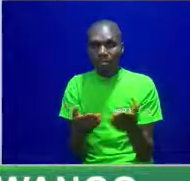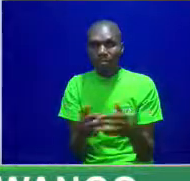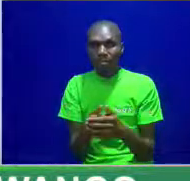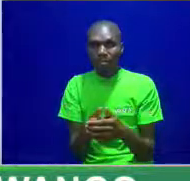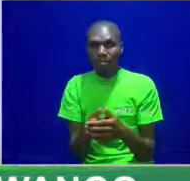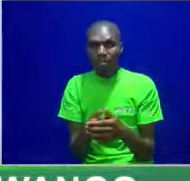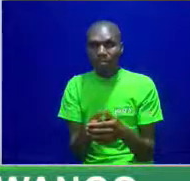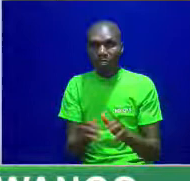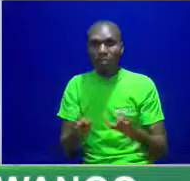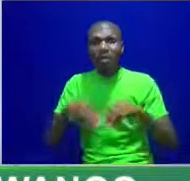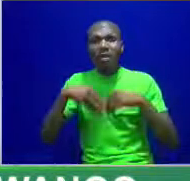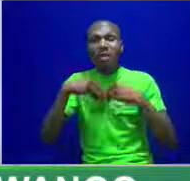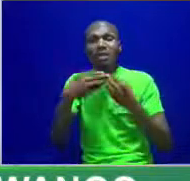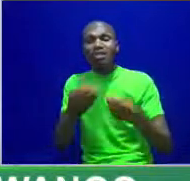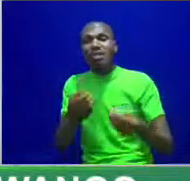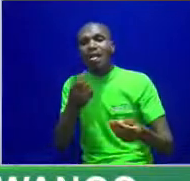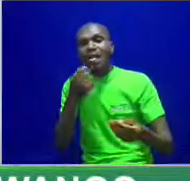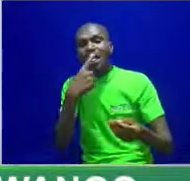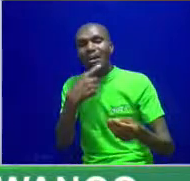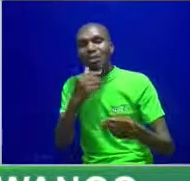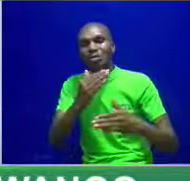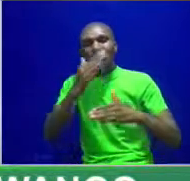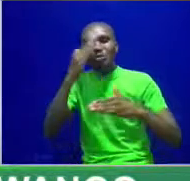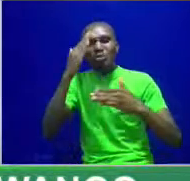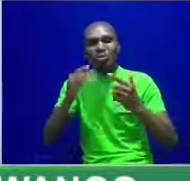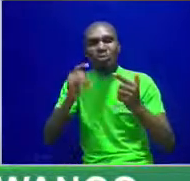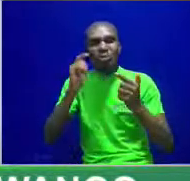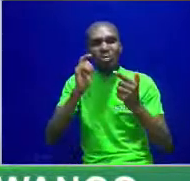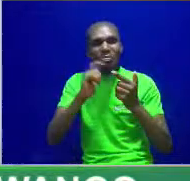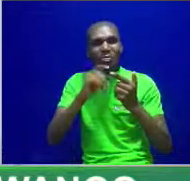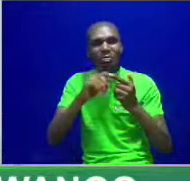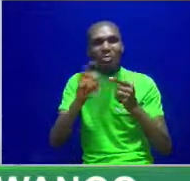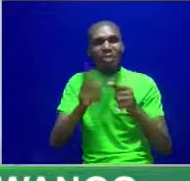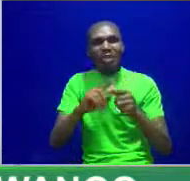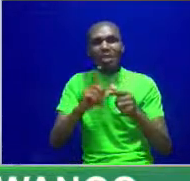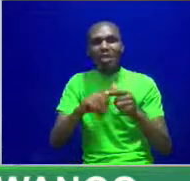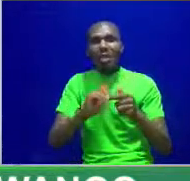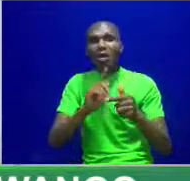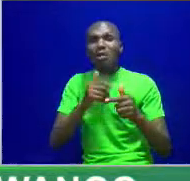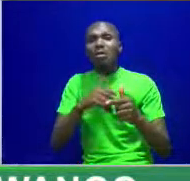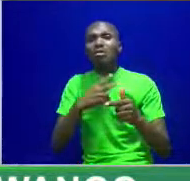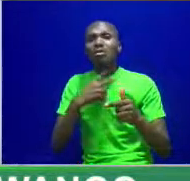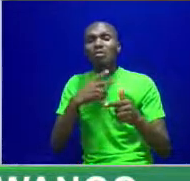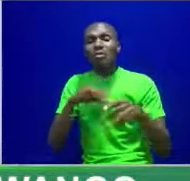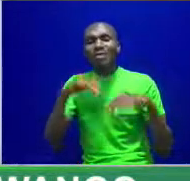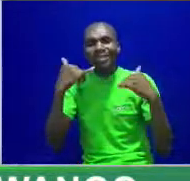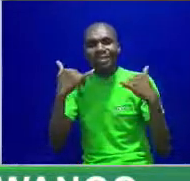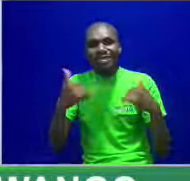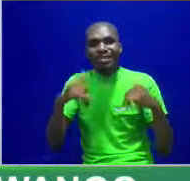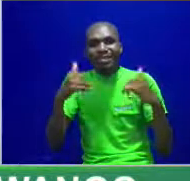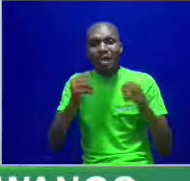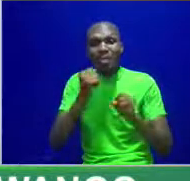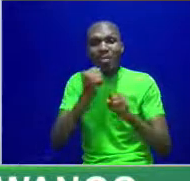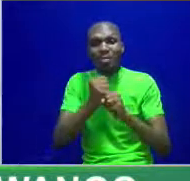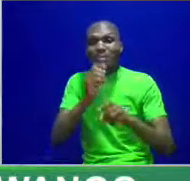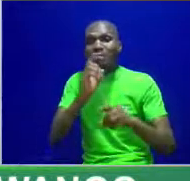and then give antibiotics for infection. So the boy is healing well, is jovial, is running around,